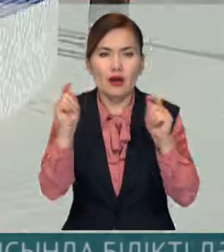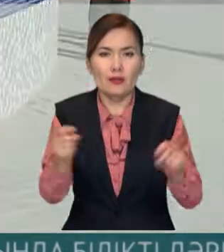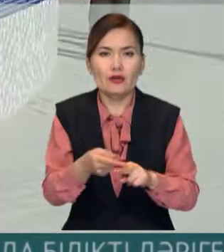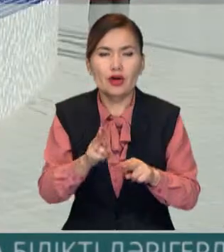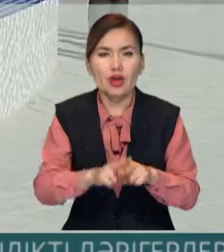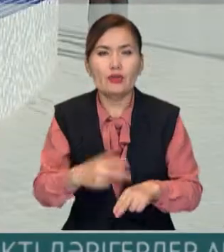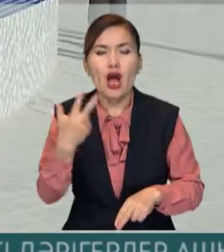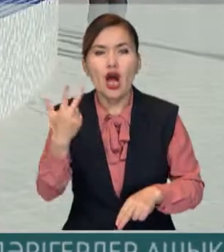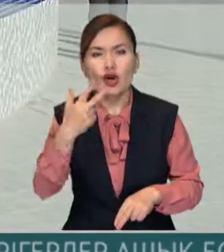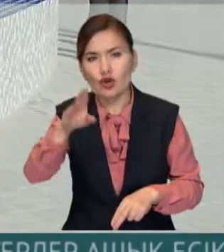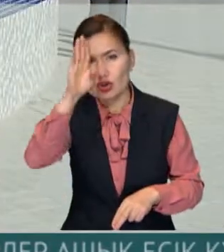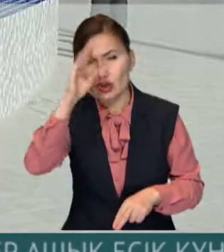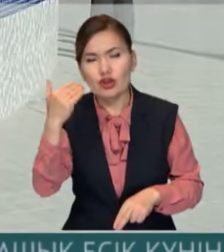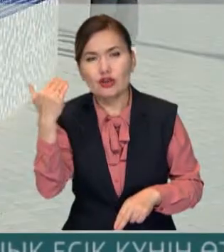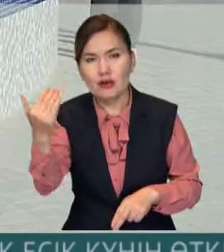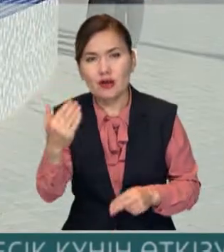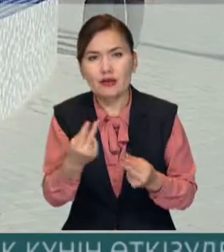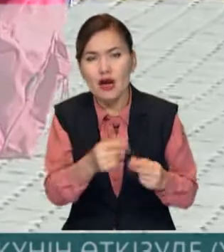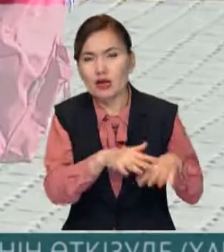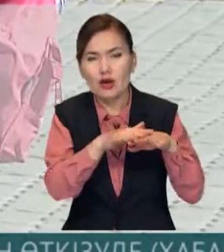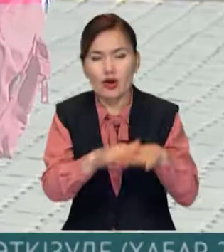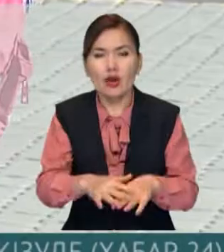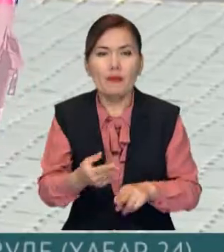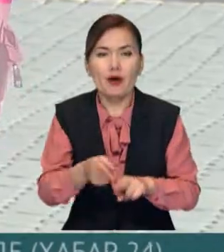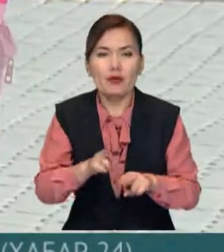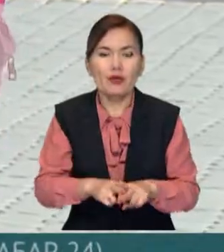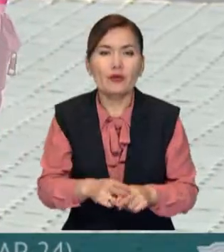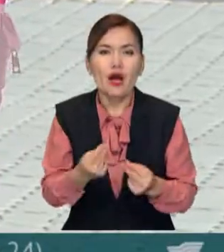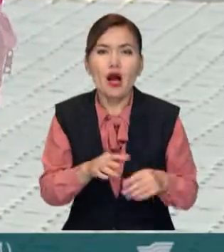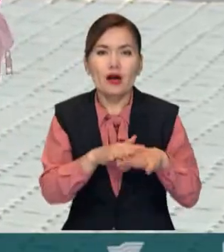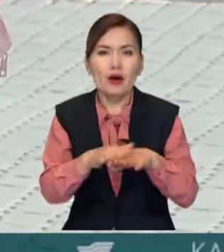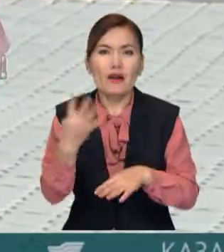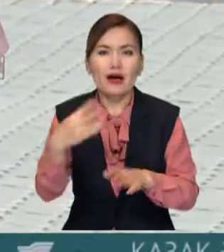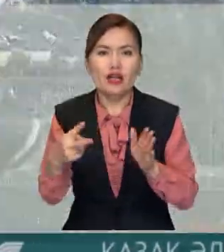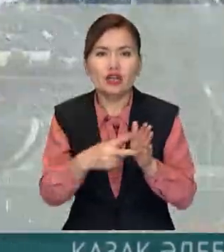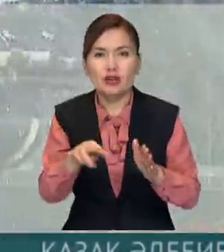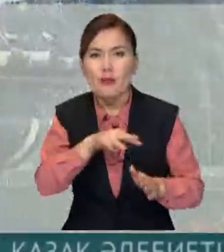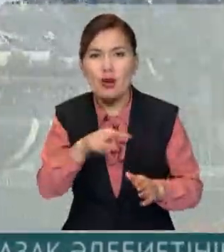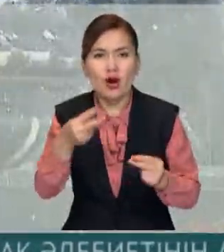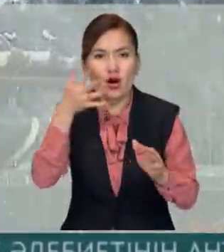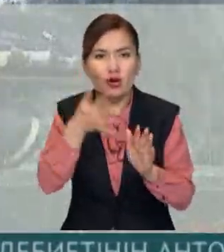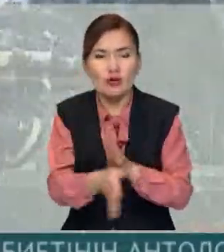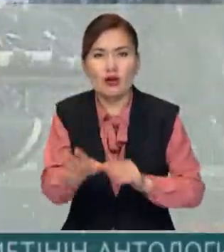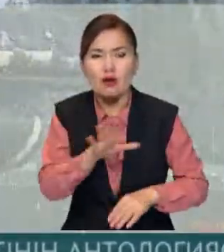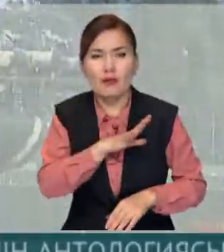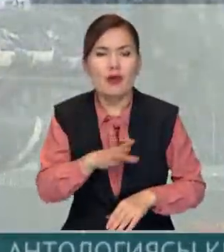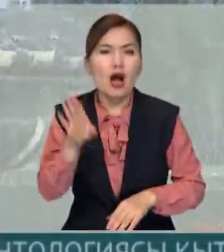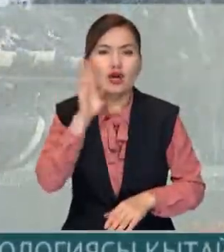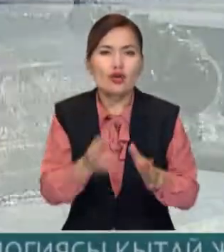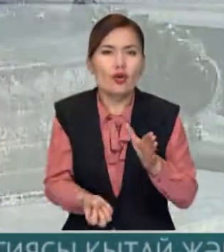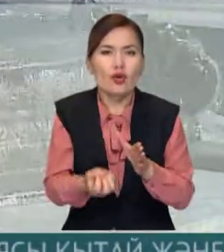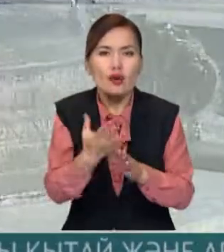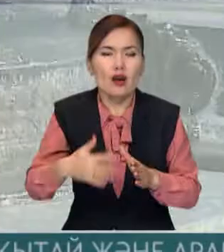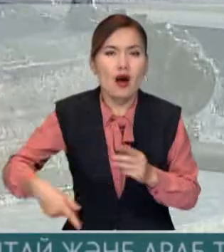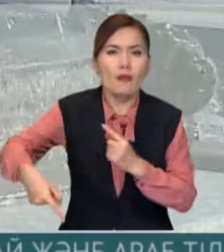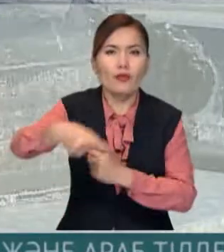үш жігіттің шаһардың 50 жылдығына арнаған тартуы. Құрылысқа 47 миллион теңге жұмсалған, субұрқақтың аумағы кең, ұзындығы